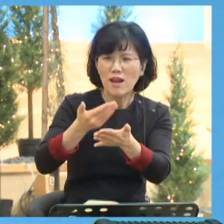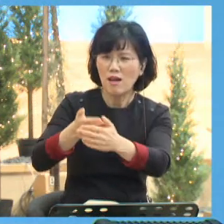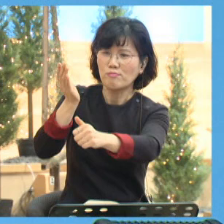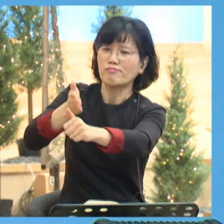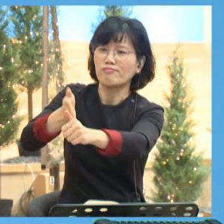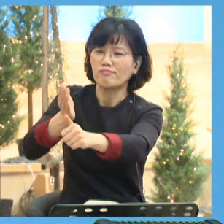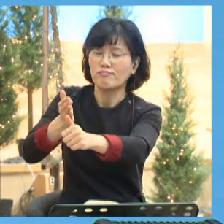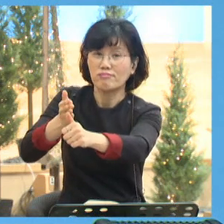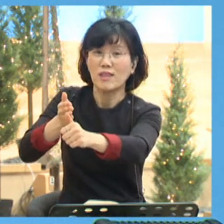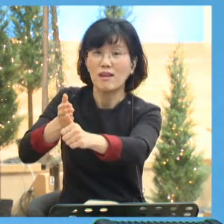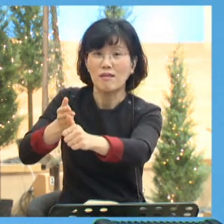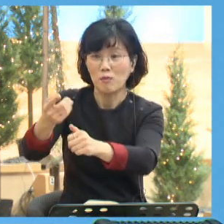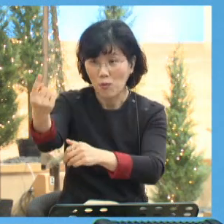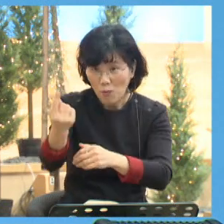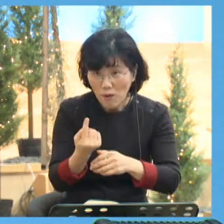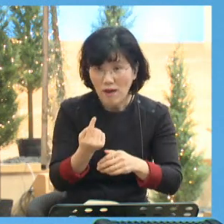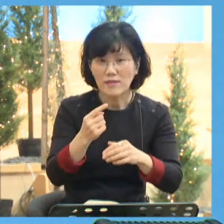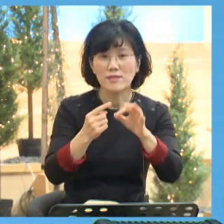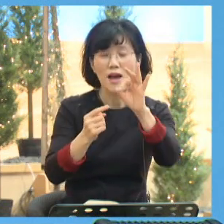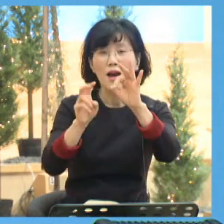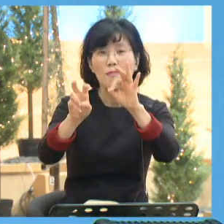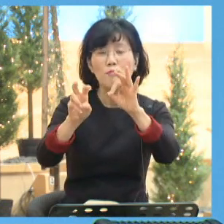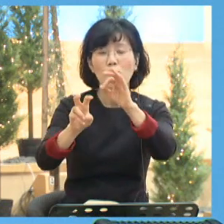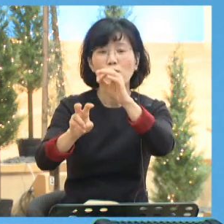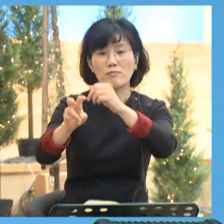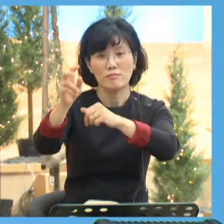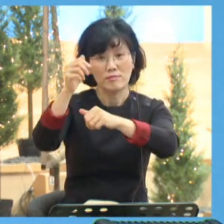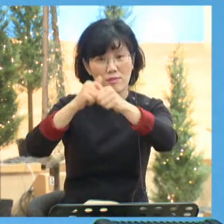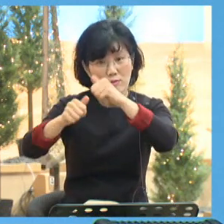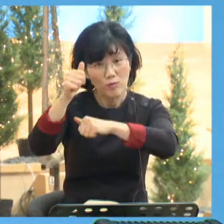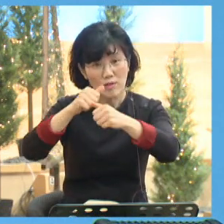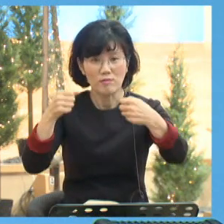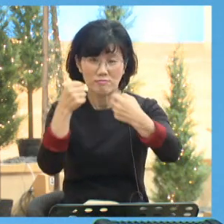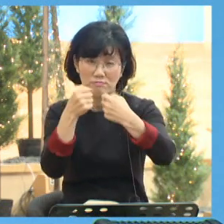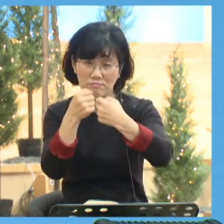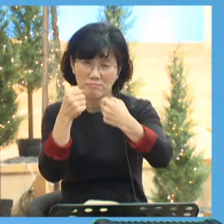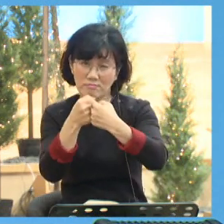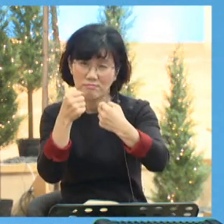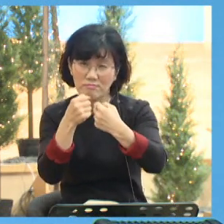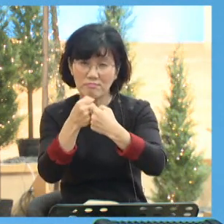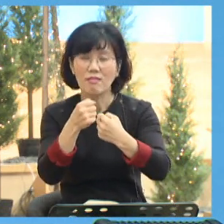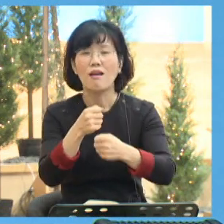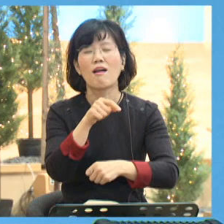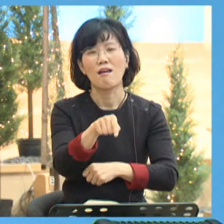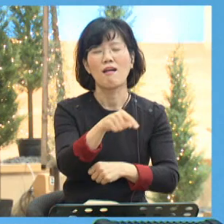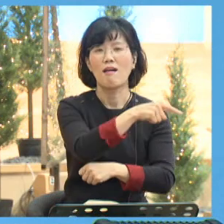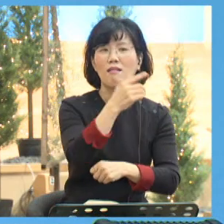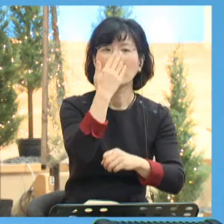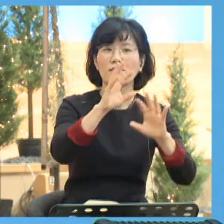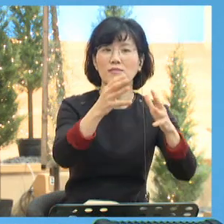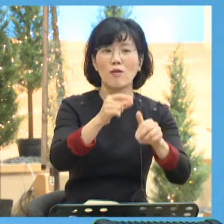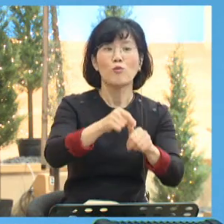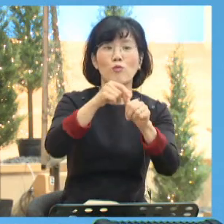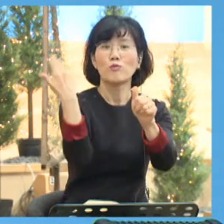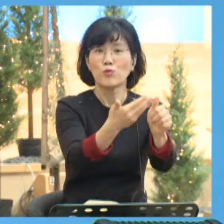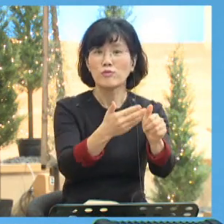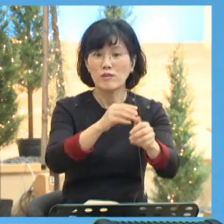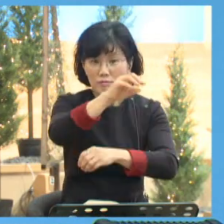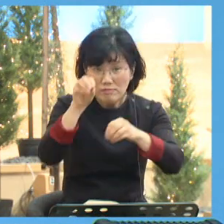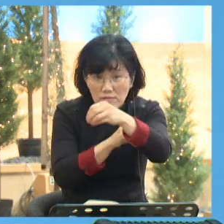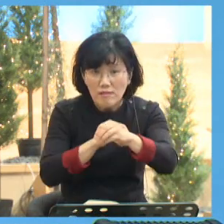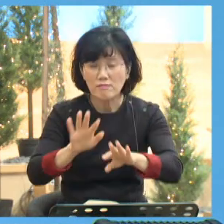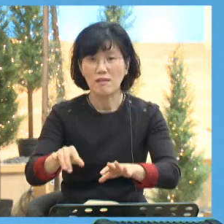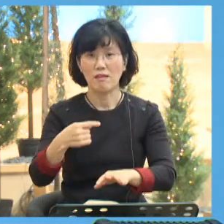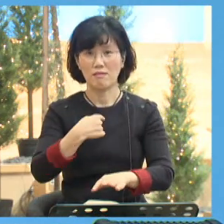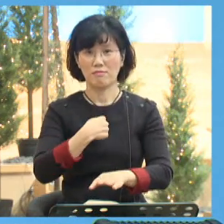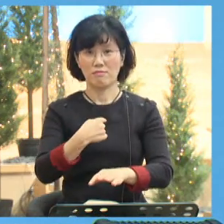헬프미 해 가지고는 가서 암몬 족속의 의해 가지고 지금 고통 다음은 이스라엘 민족을 9 해줬더니 지금 와가지고